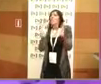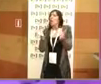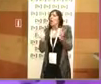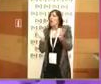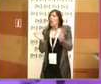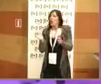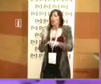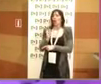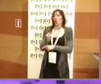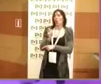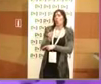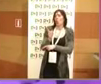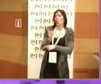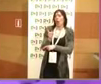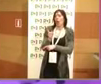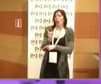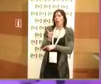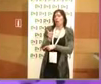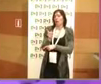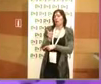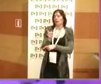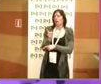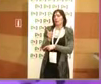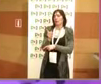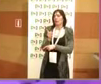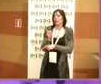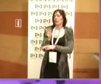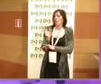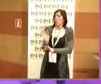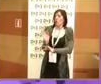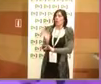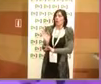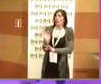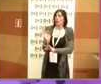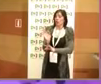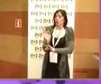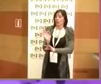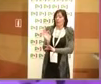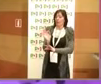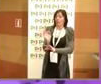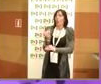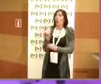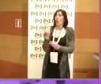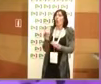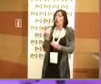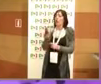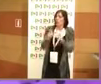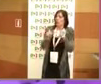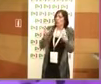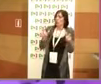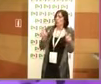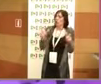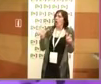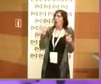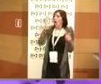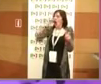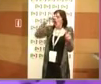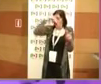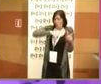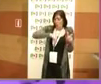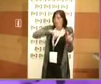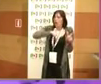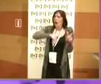ed il pericolo è rappresentato dal fatto che quando crescerà questa consapevolezza, se non ci sarà